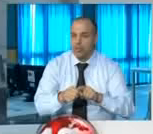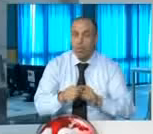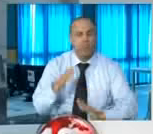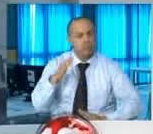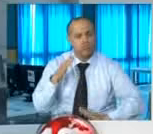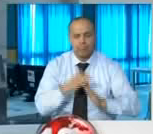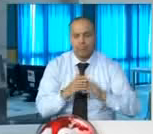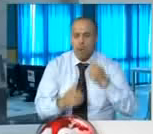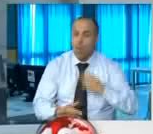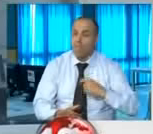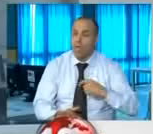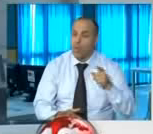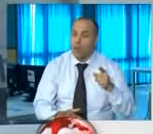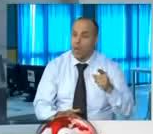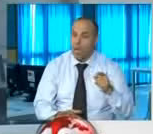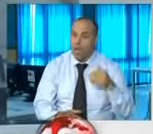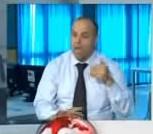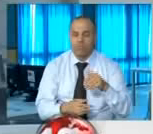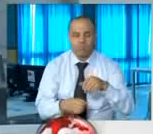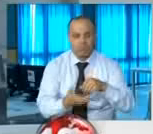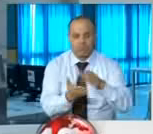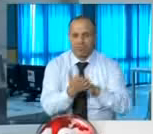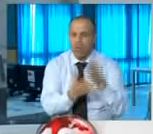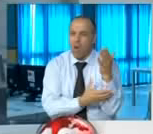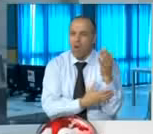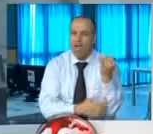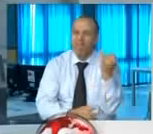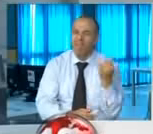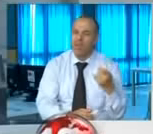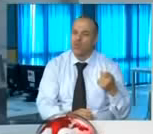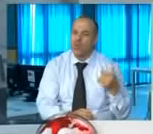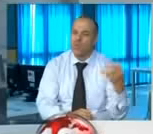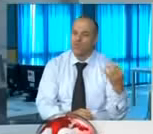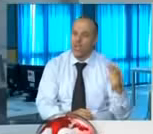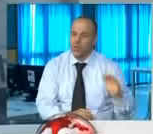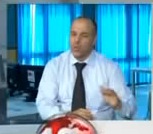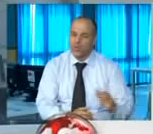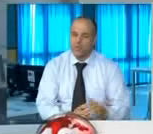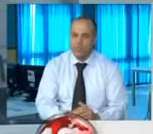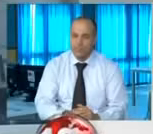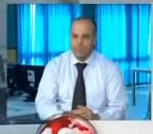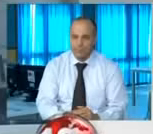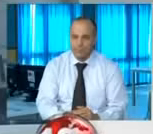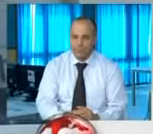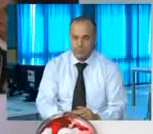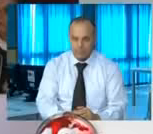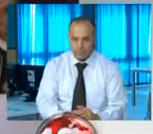قياسية للقضاة، في حين سجل المحامون أقل نسبة مشاركة.